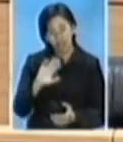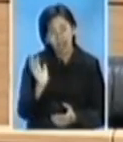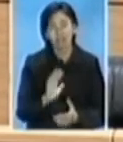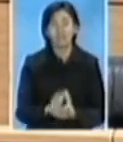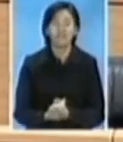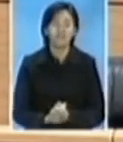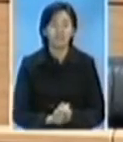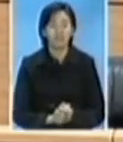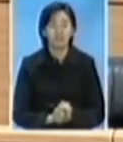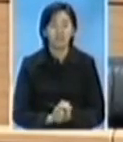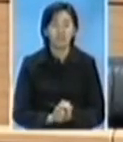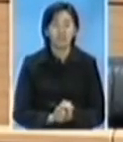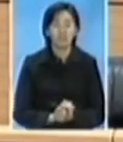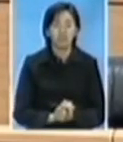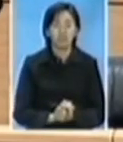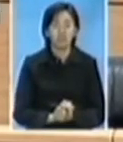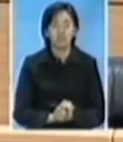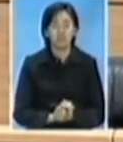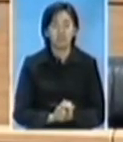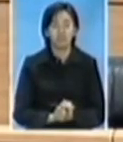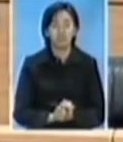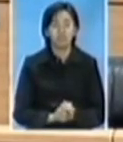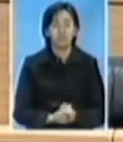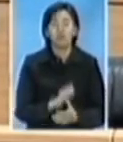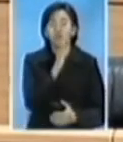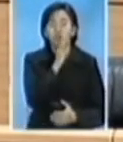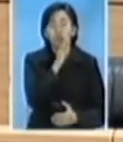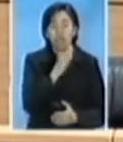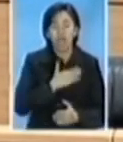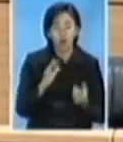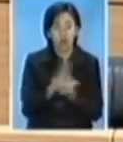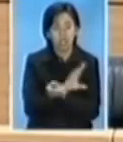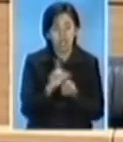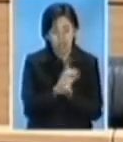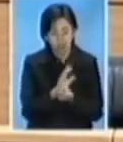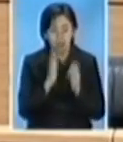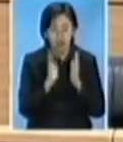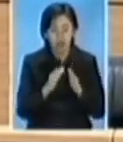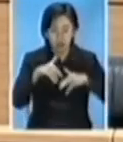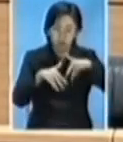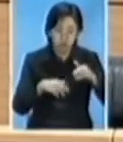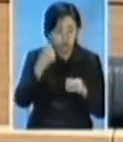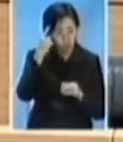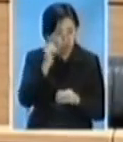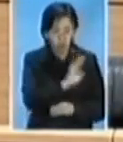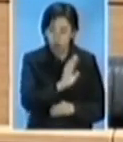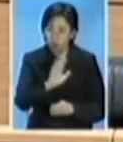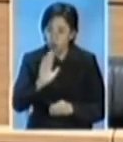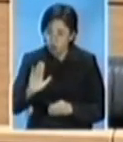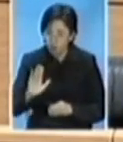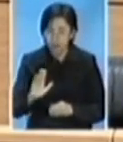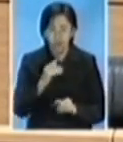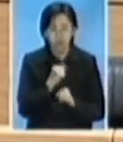ชื่อนี้ท่านครับถ้าเราไม่สร้างวัฒนธรรมเสรีนิยมขึ้นไม่สร้างวัฒนธรรมปัจเจกชนนิยม